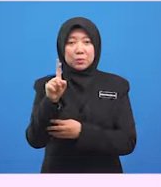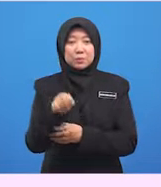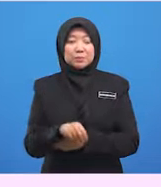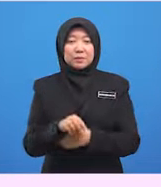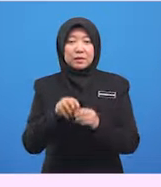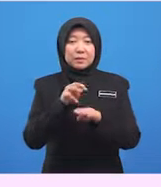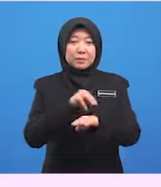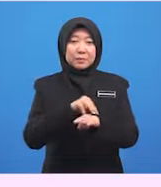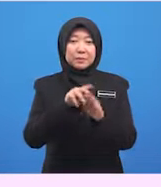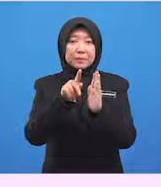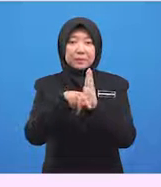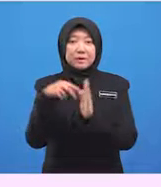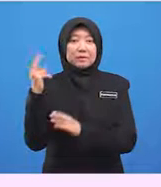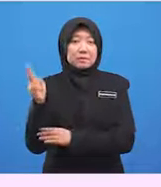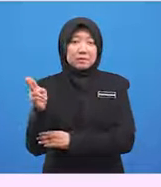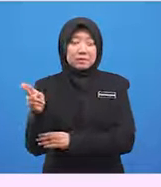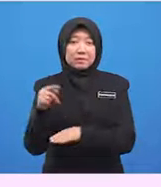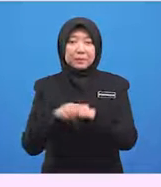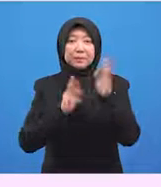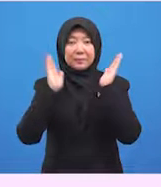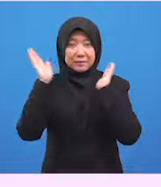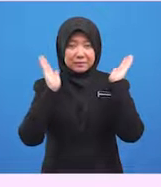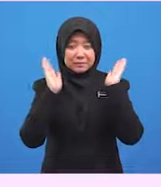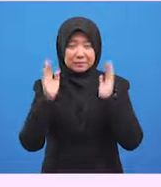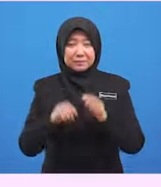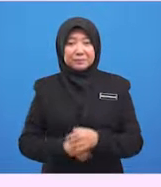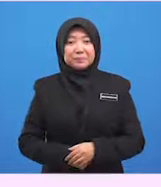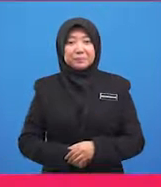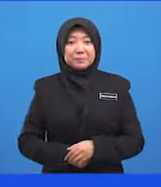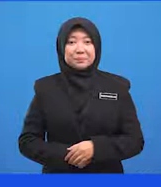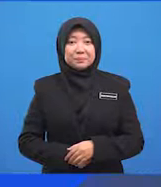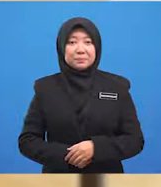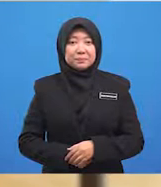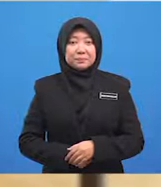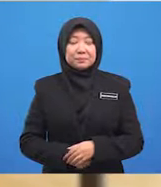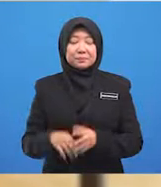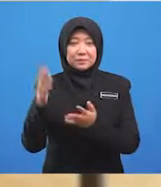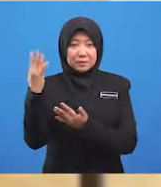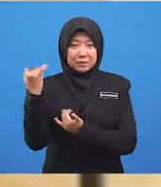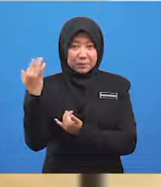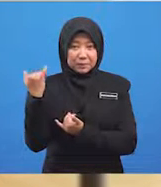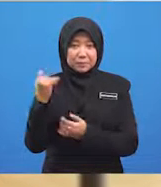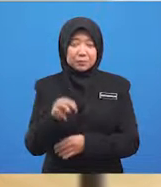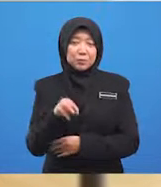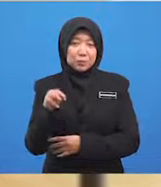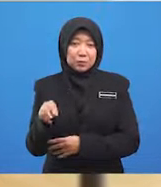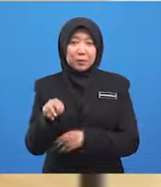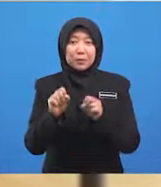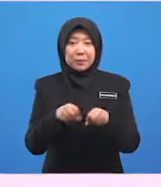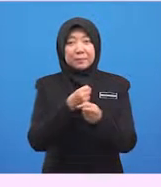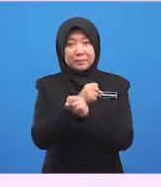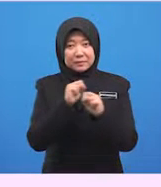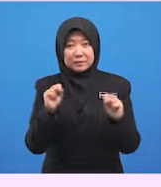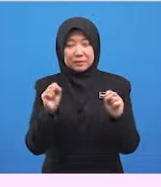zaman prasejarah di Malaysia diharapkan murid-murid boleh